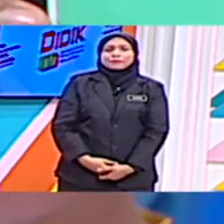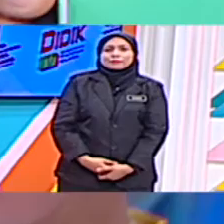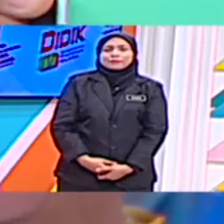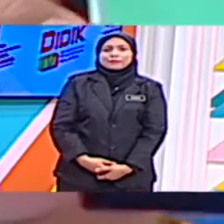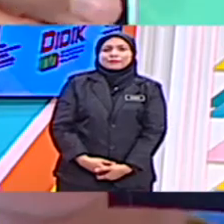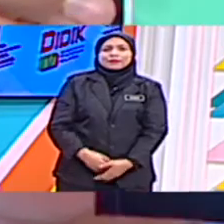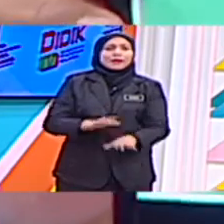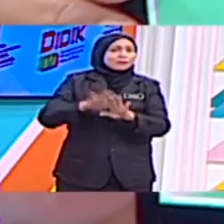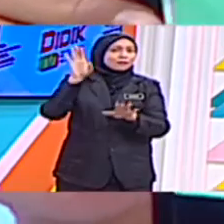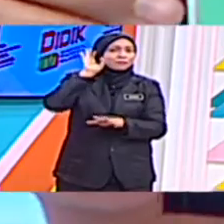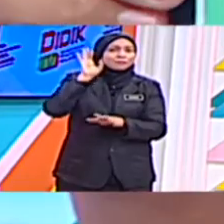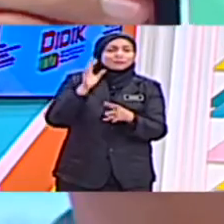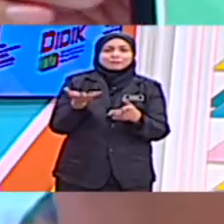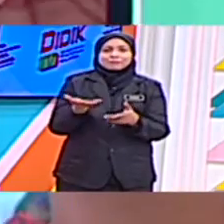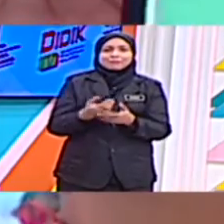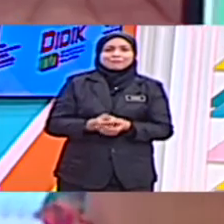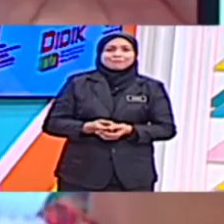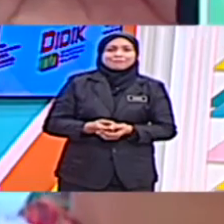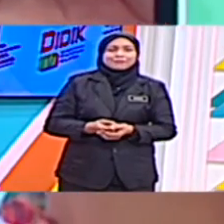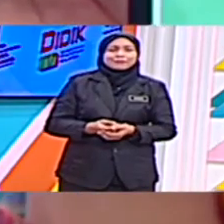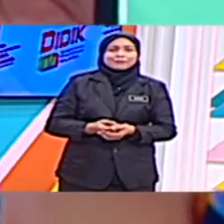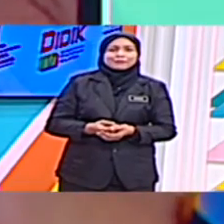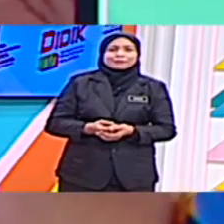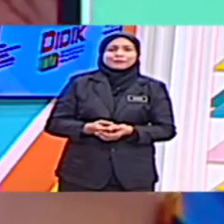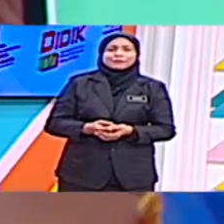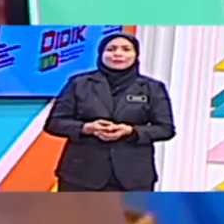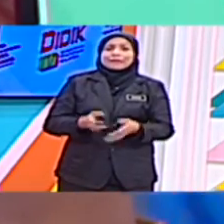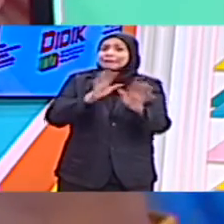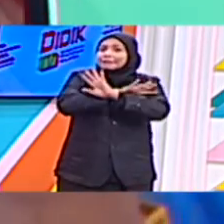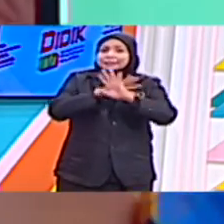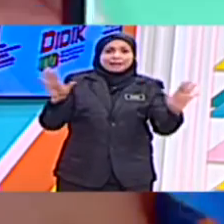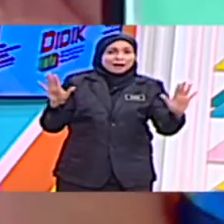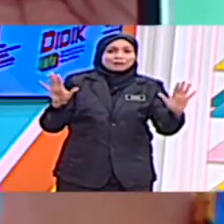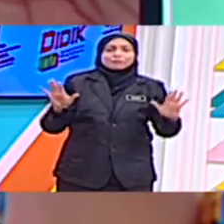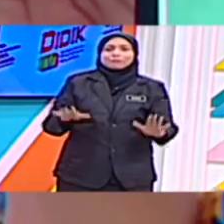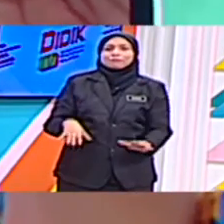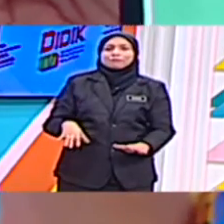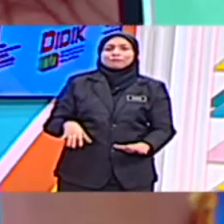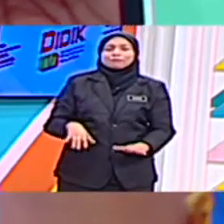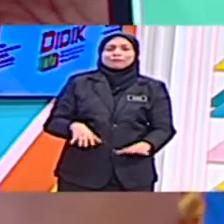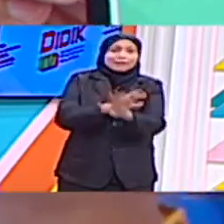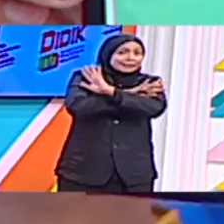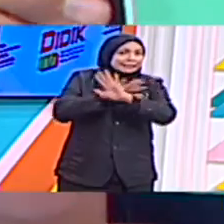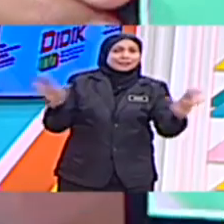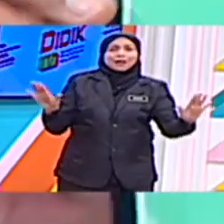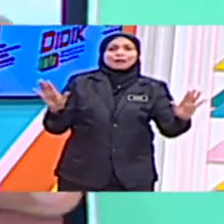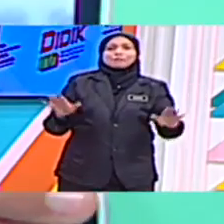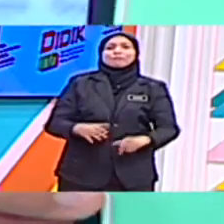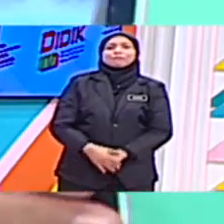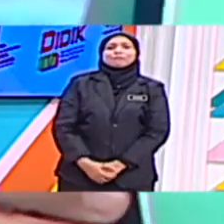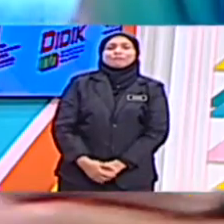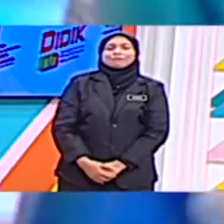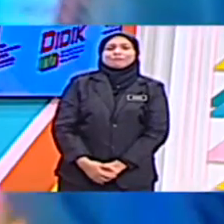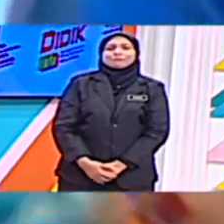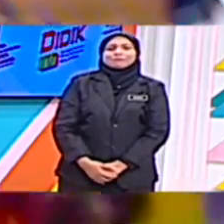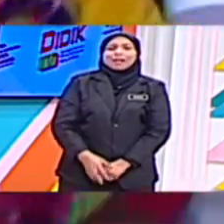Tak dengar. Tak dengar lah, Kasih. On mic, on mic. Lagi sekali? Tidak. Dia